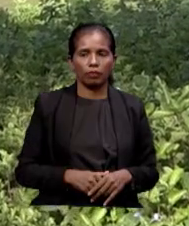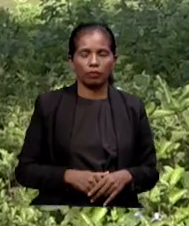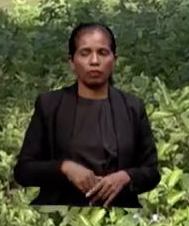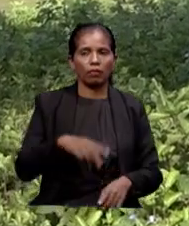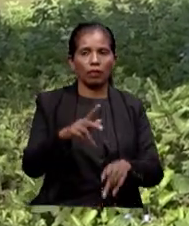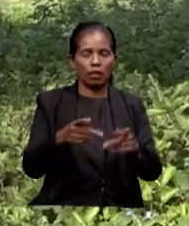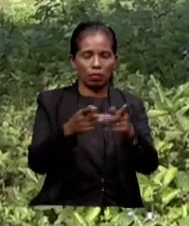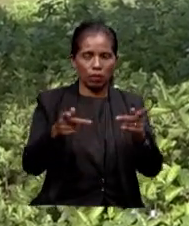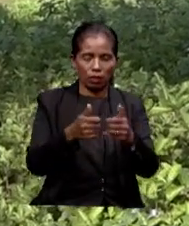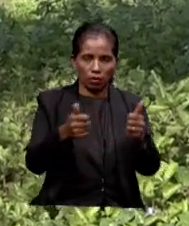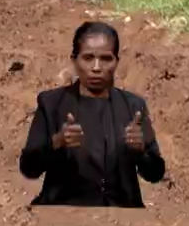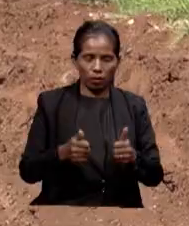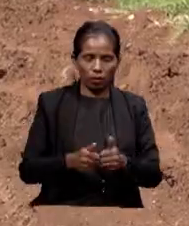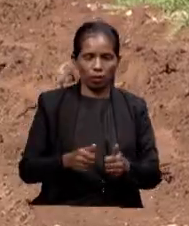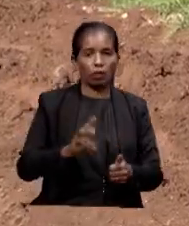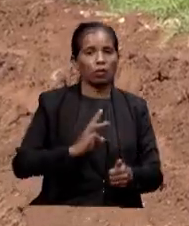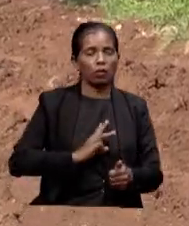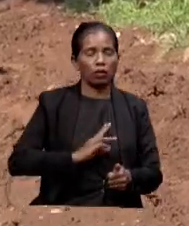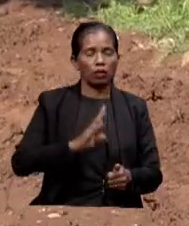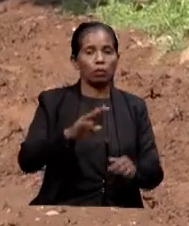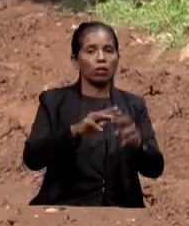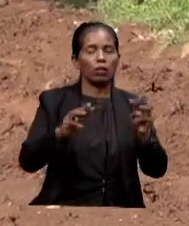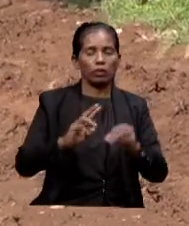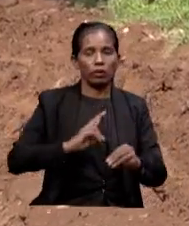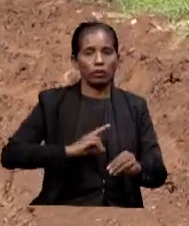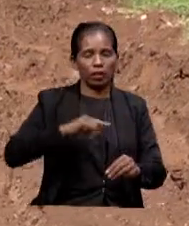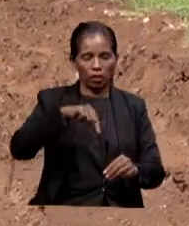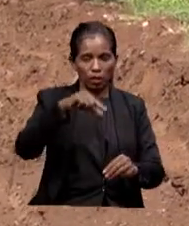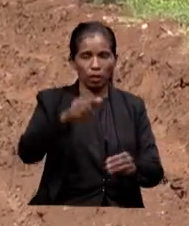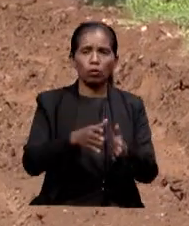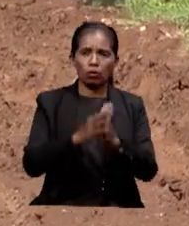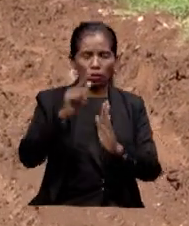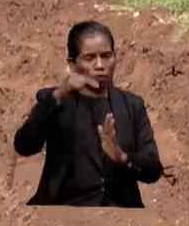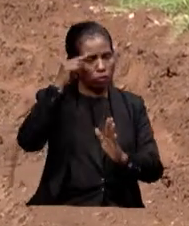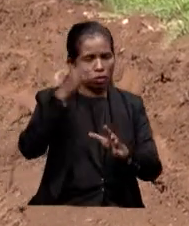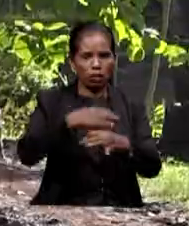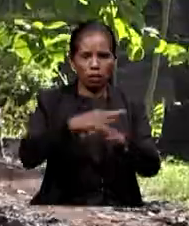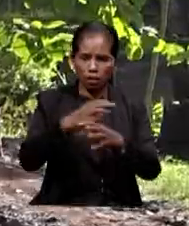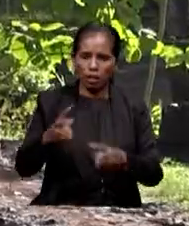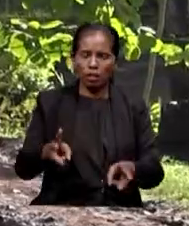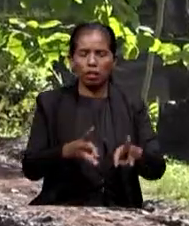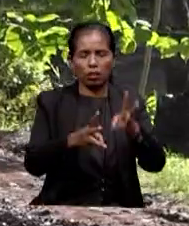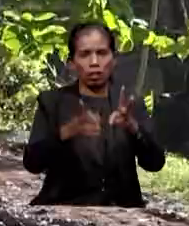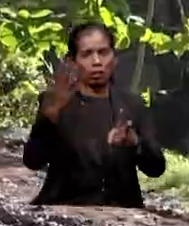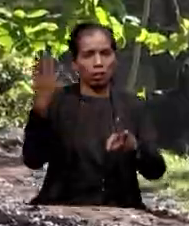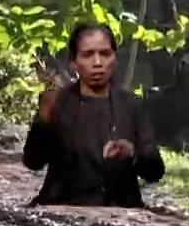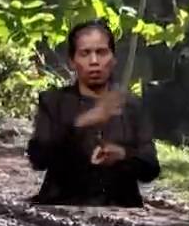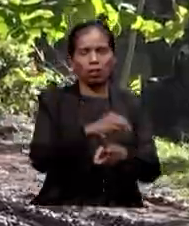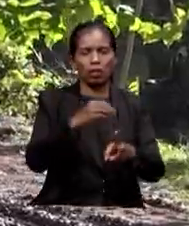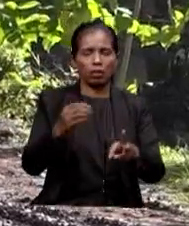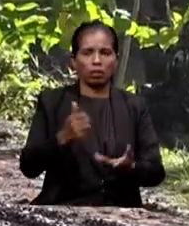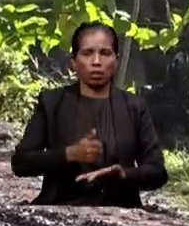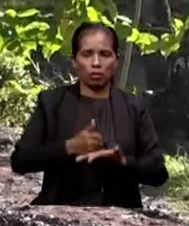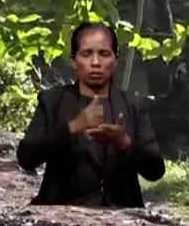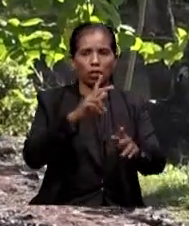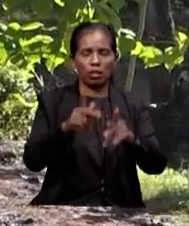Comunidade Posto Administrativo Watu Karbau, município Vikeke, husu governo, atu hadia estrada direção Watulari ba Watu Karbau, atu facilita